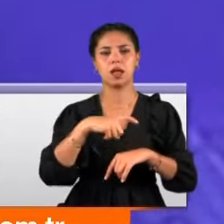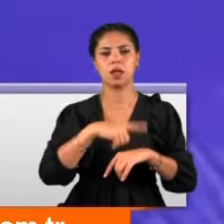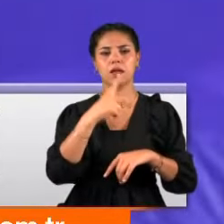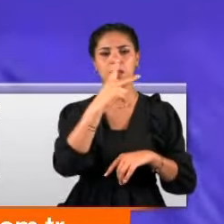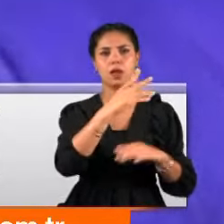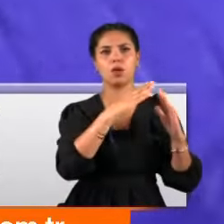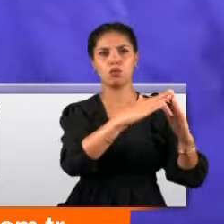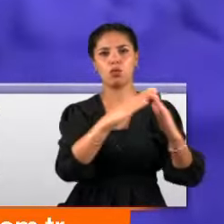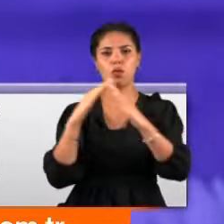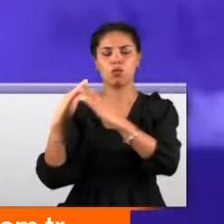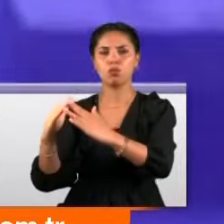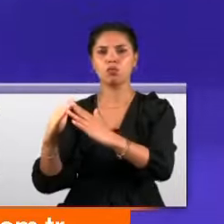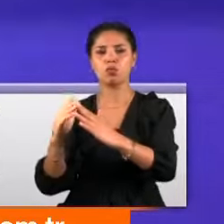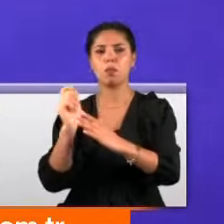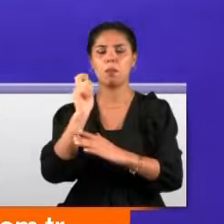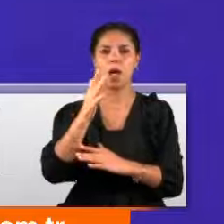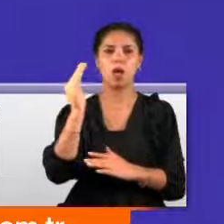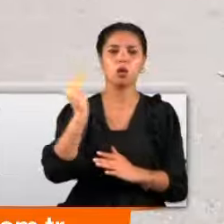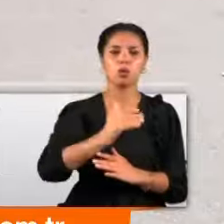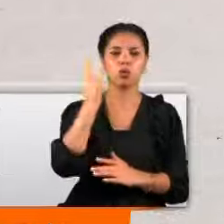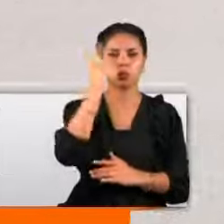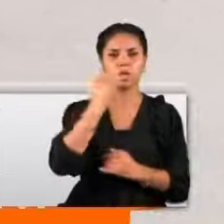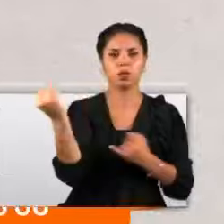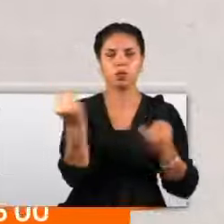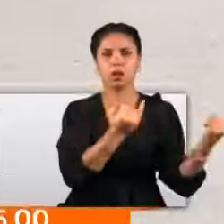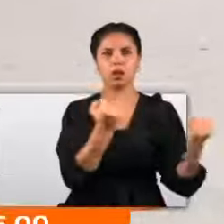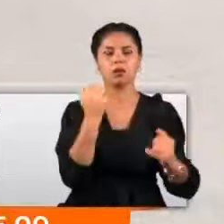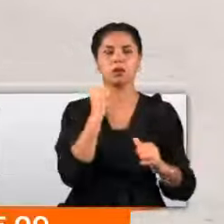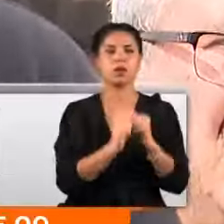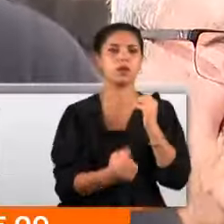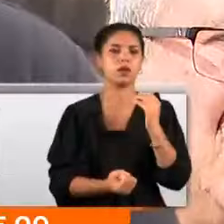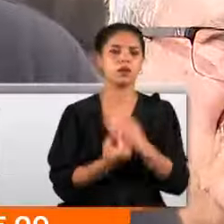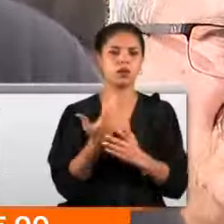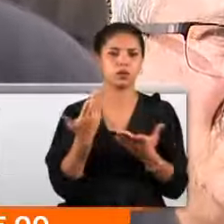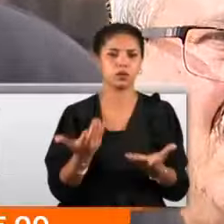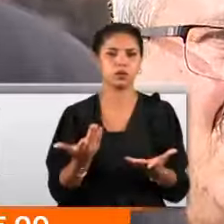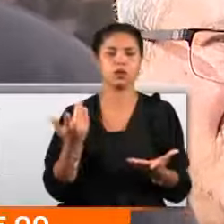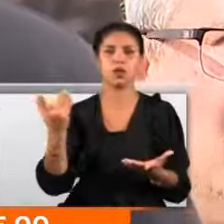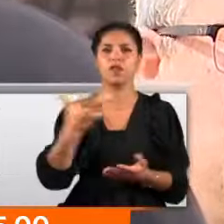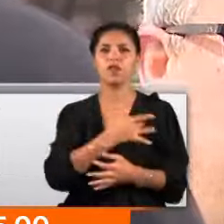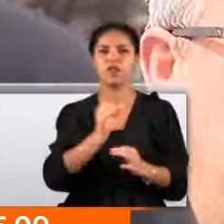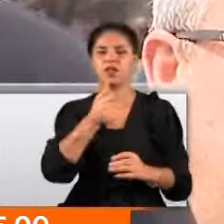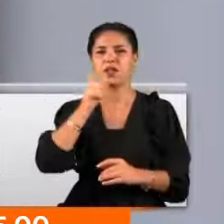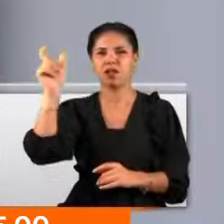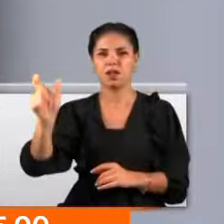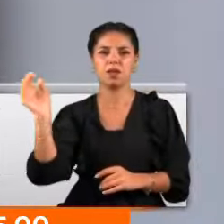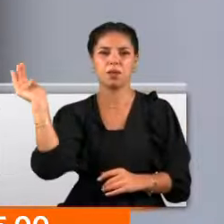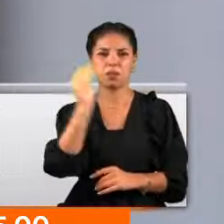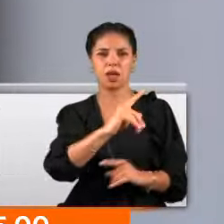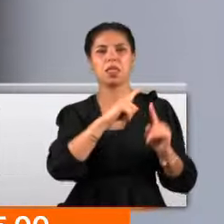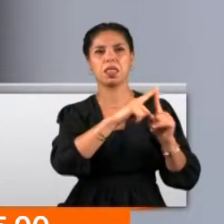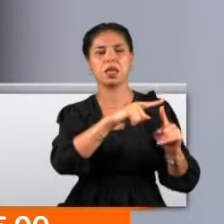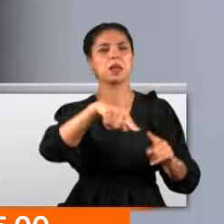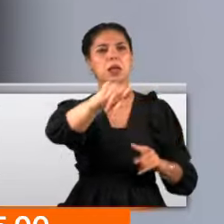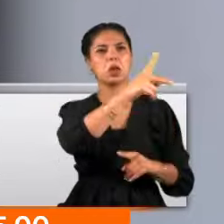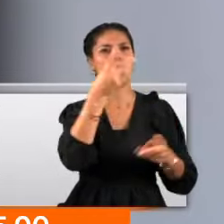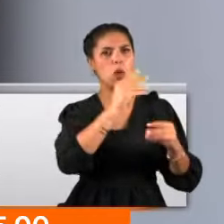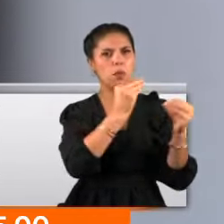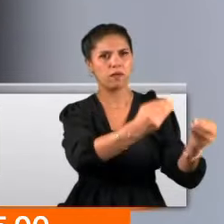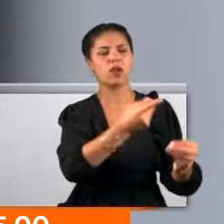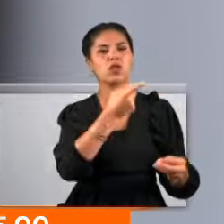esnaf arasında çıkan pahalı ucuz kavgası bir anda arbedeye döndü. Vuran cani gelmiş işte tehdit etmiş, sizi öldüreceğim,